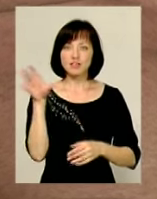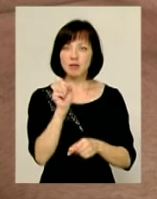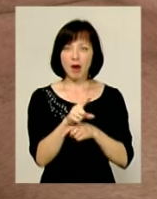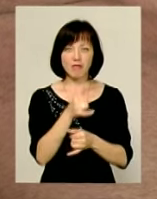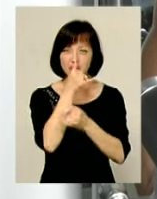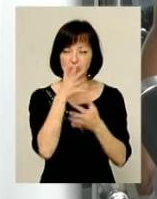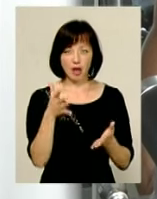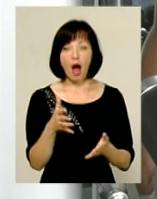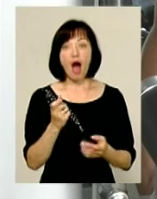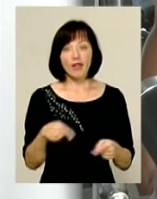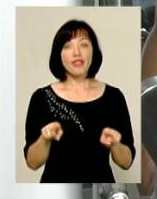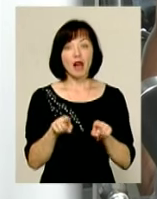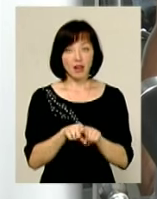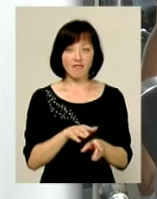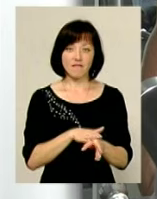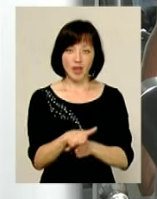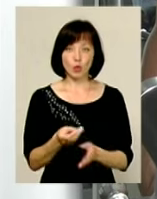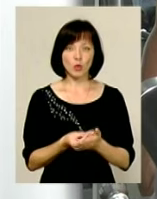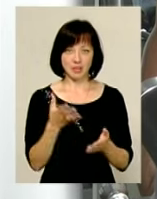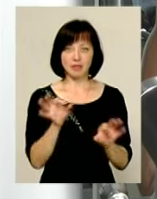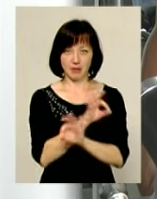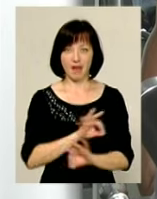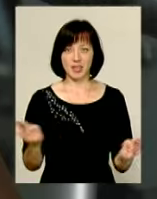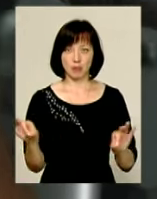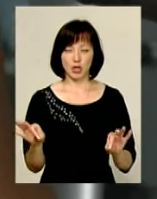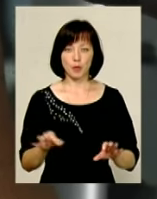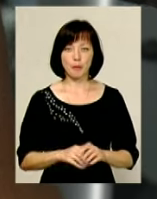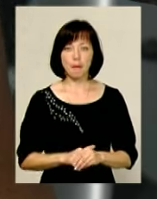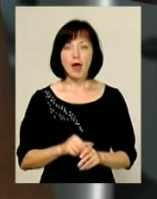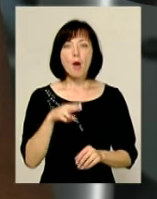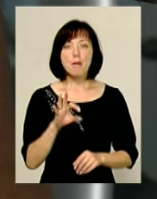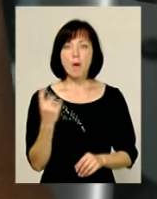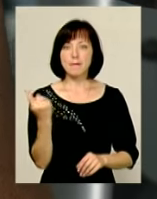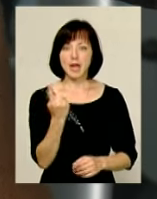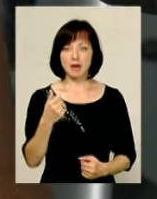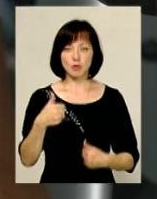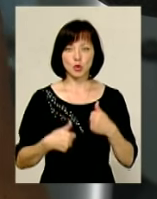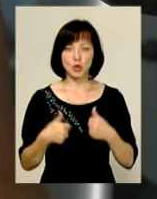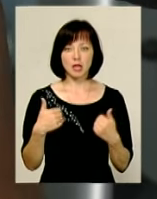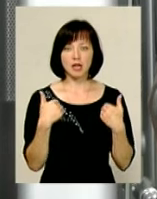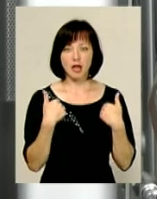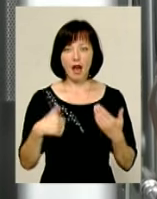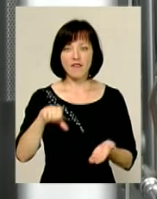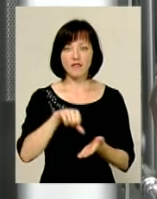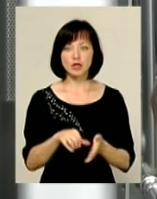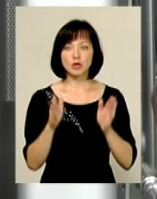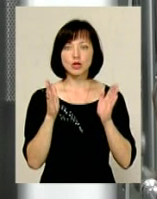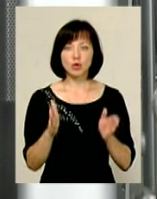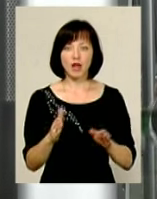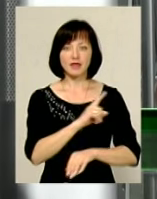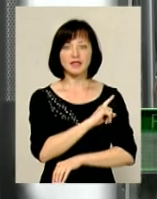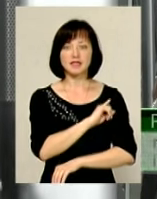міг фізично, та ті, які виконав, оцінили на відмінно. По первому турниру я выступил только в становой